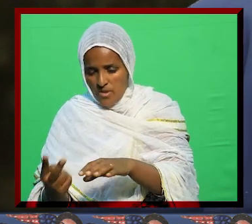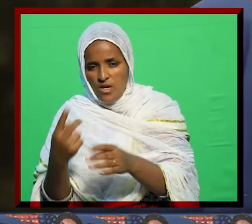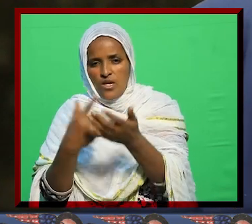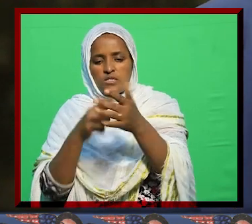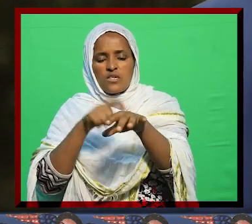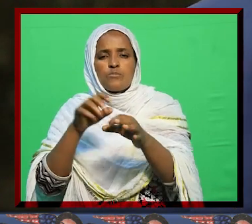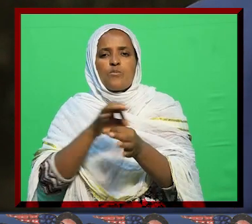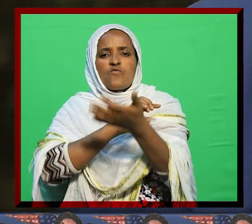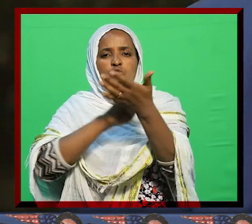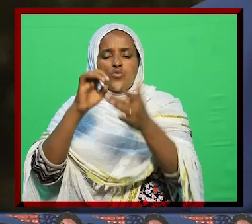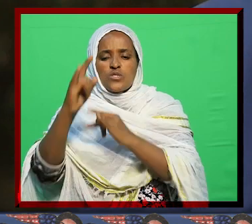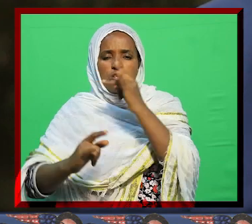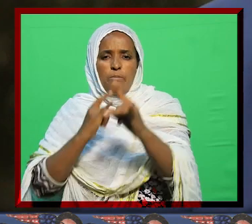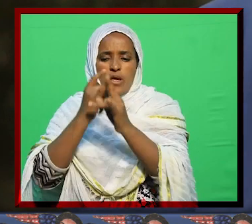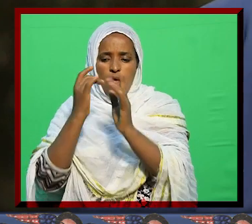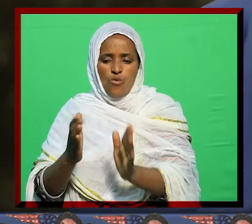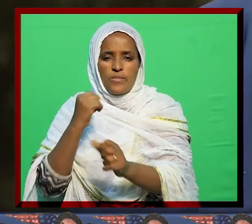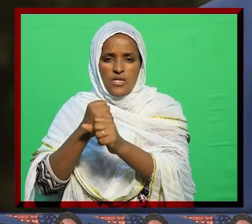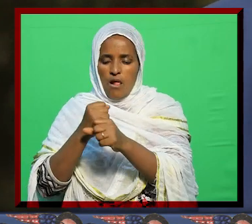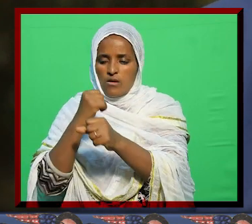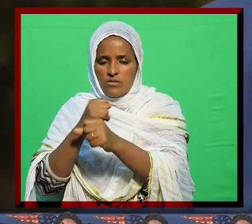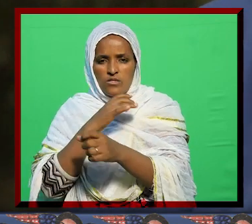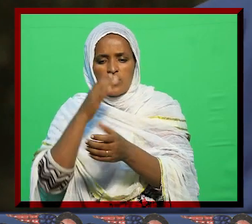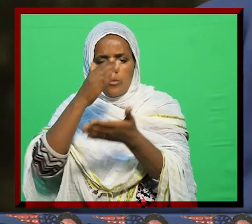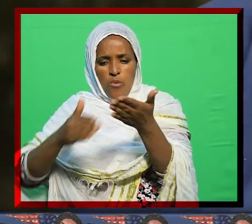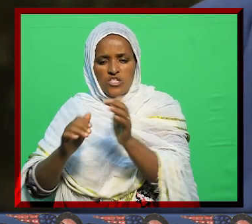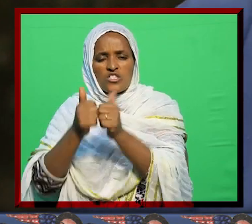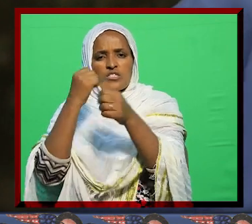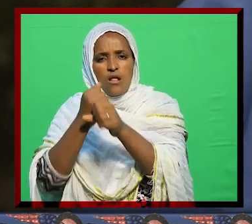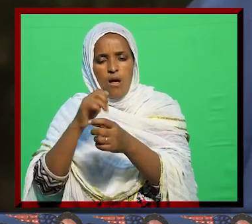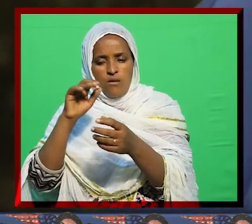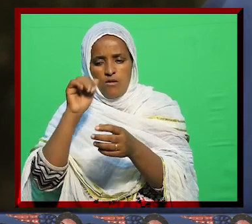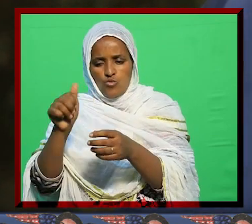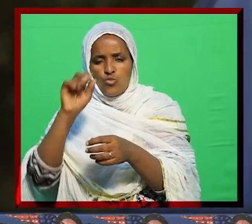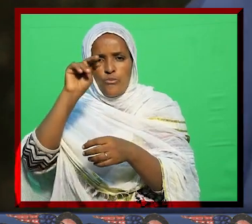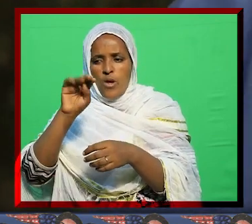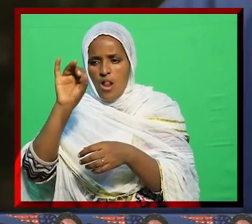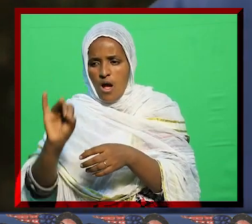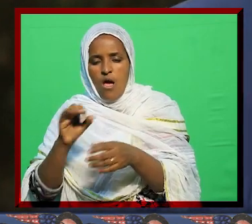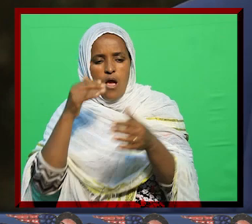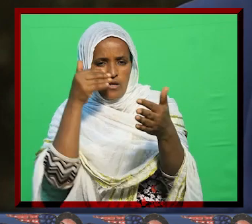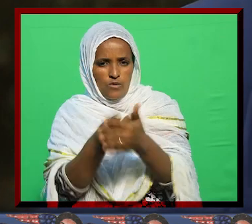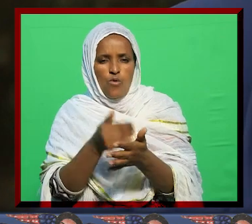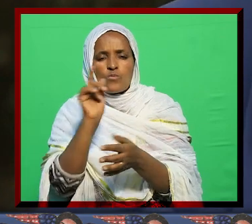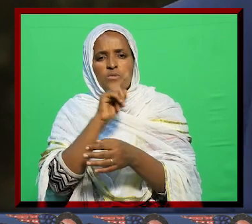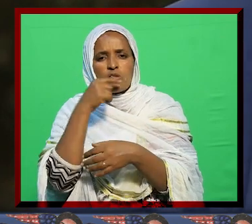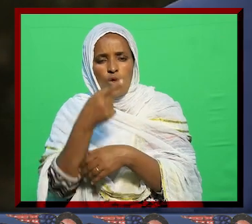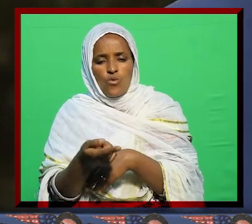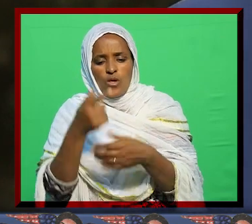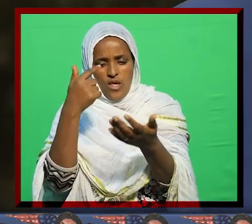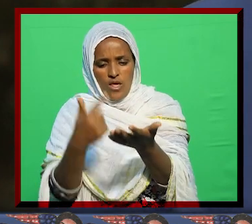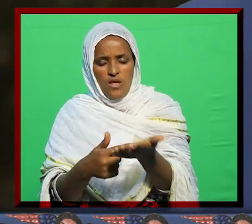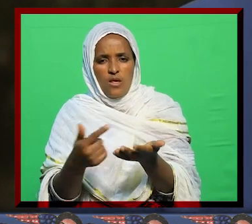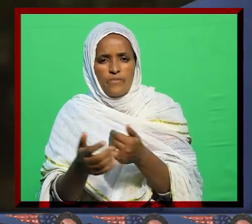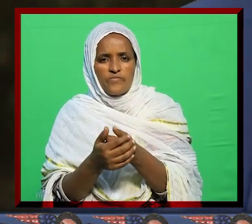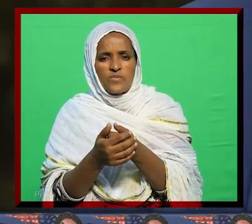የሚታይ ያለውን ያኔ በመንፈስ ቅዱስ ነው። ዘመናዊ መሳሪያ እኮ አይሰራም። ግማሾቹ እንዴት ሰሩ ሲባል መላምት ያቀርባሉ። አርኪኦሎጂስቶች ምን